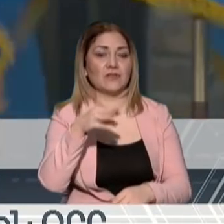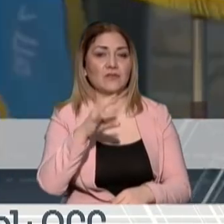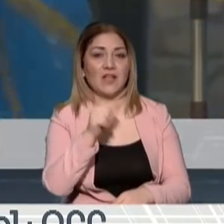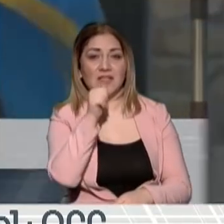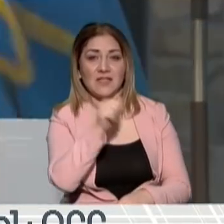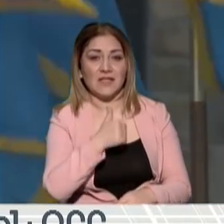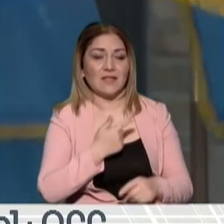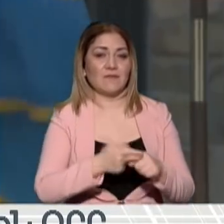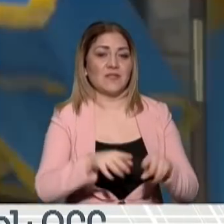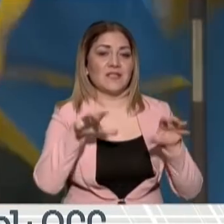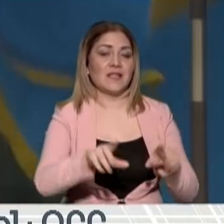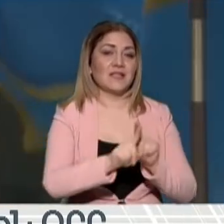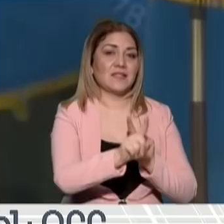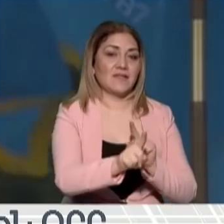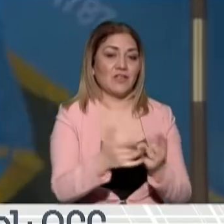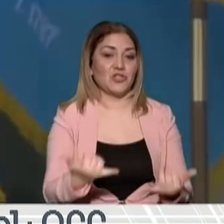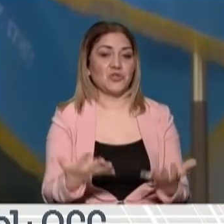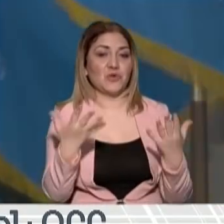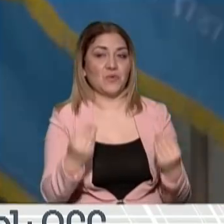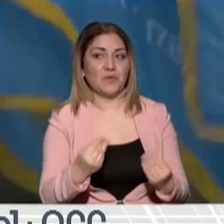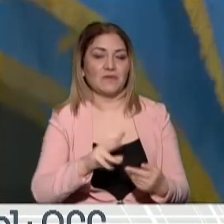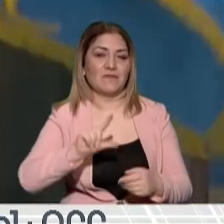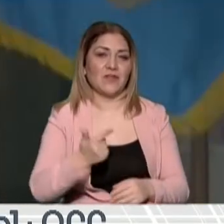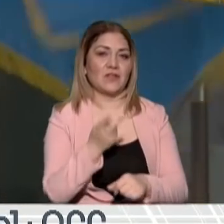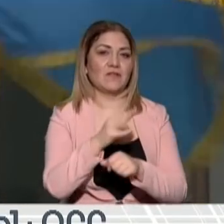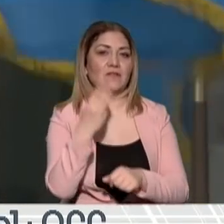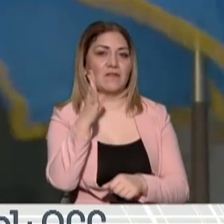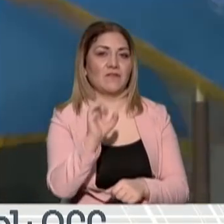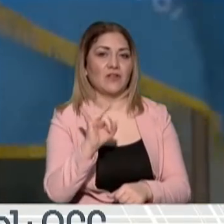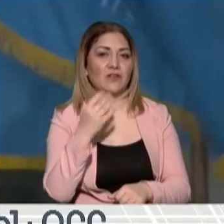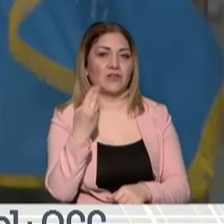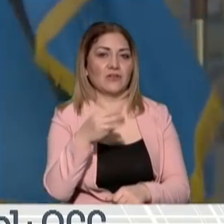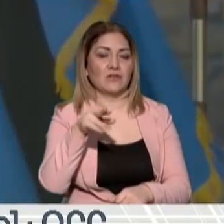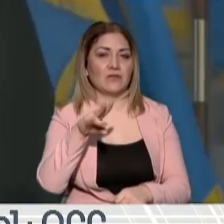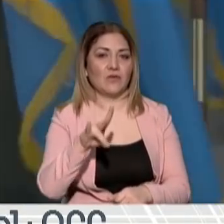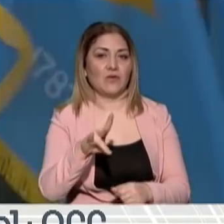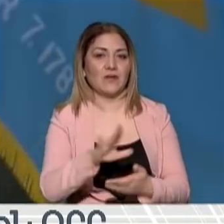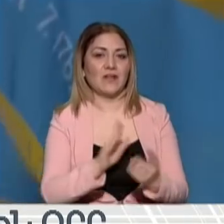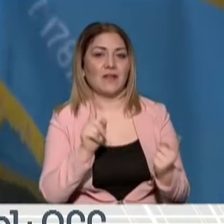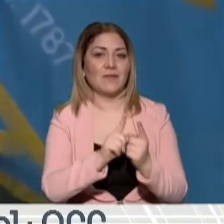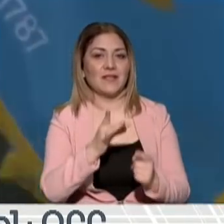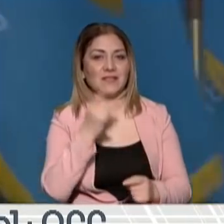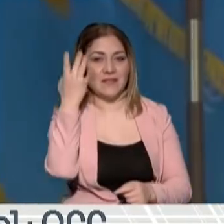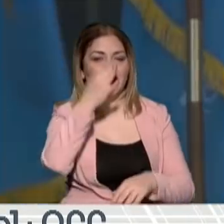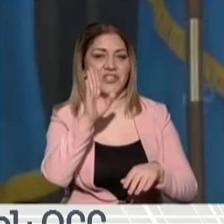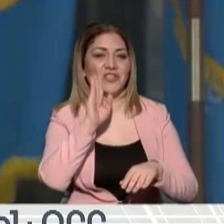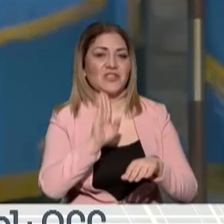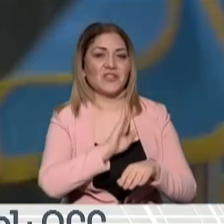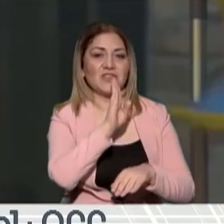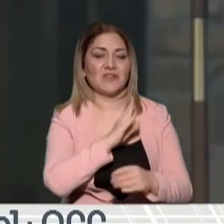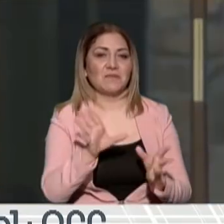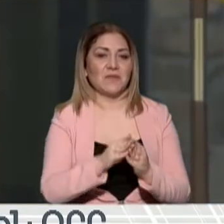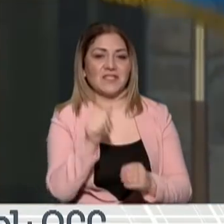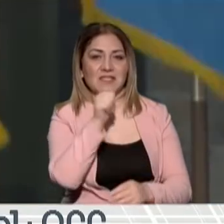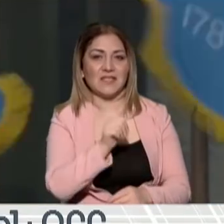Ես որպես փոխնախագահ, եւ ահա այսօր ես կրկին գնում եմ Վաշինգտոն, հանդիպելու հարավասիական ծագմամբ մի սևամորտ կնոջ, որն ինձ հետ